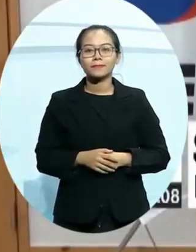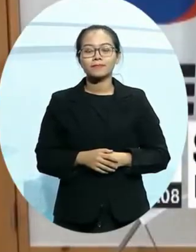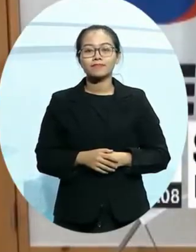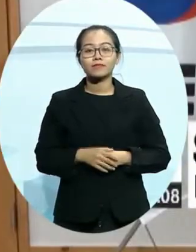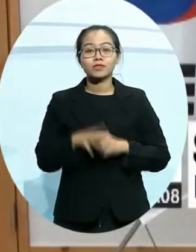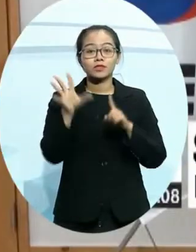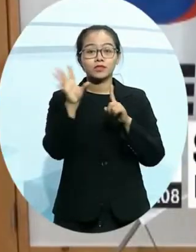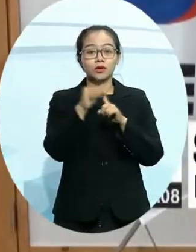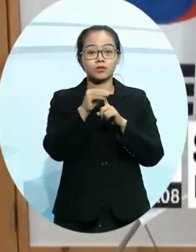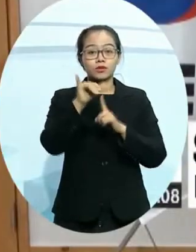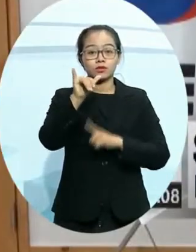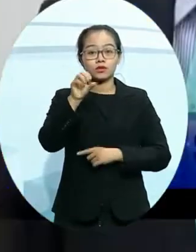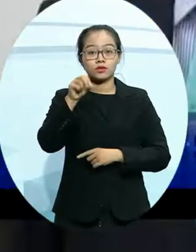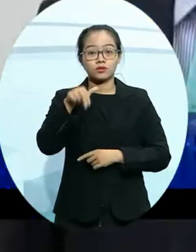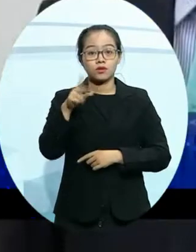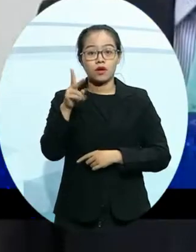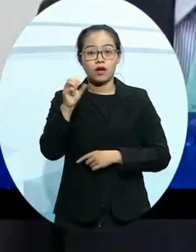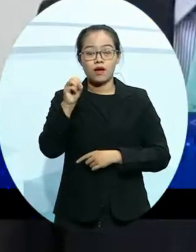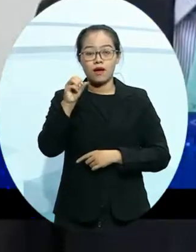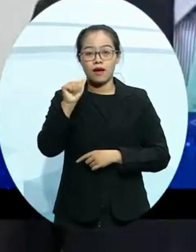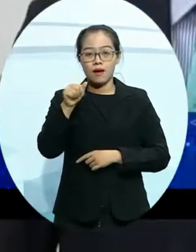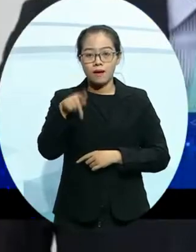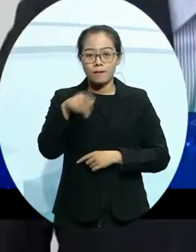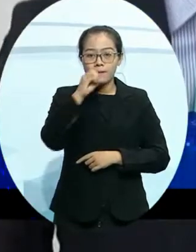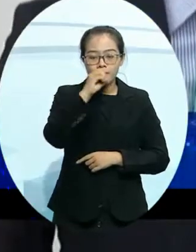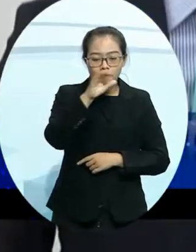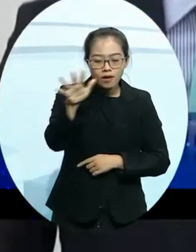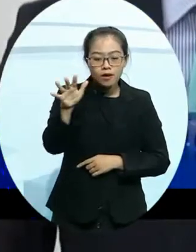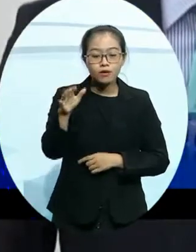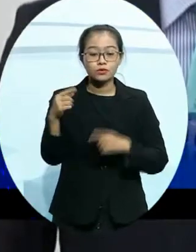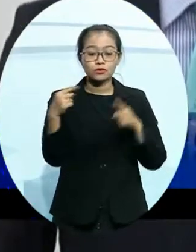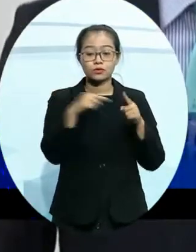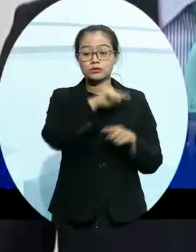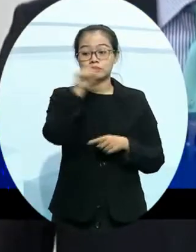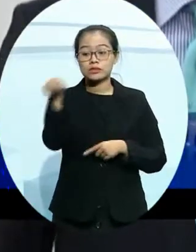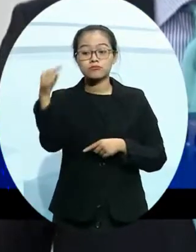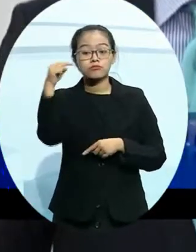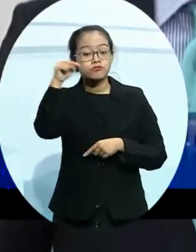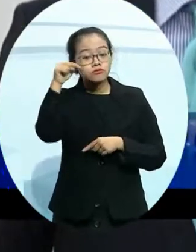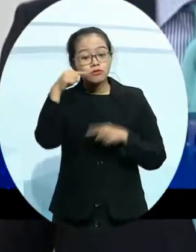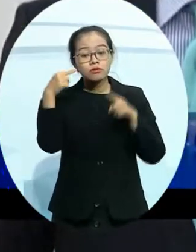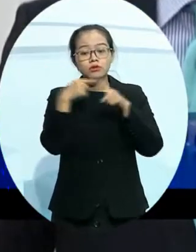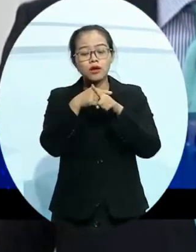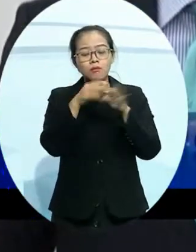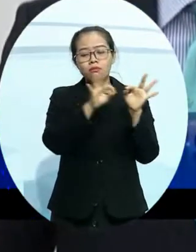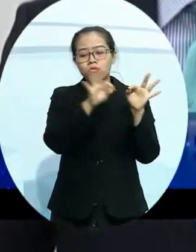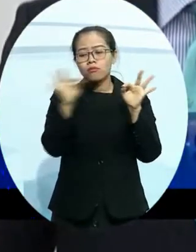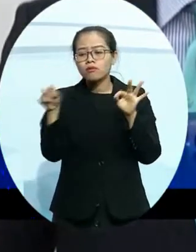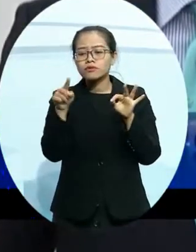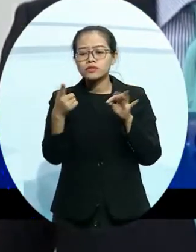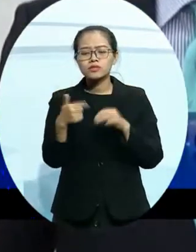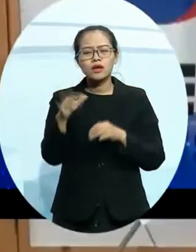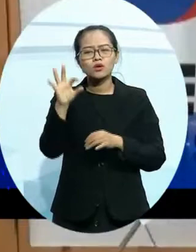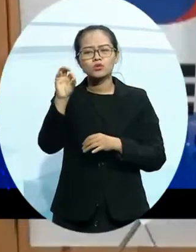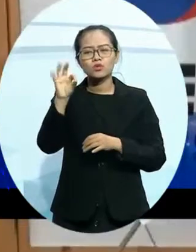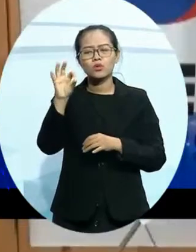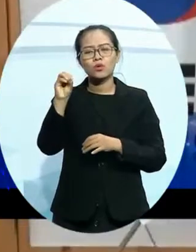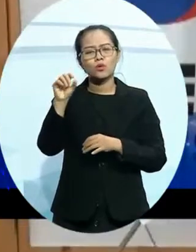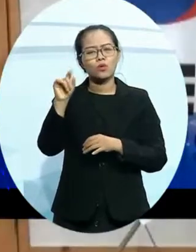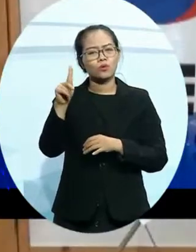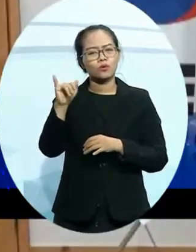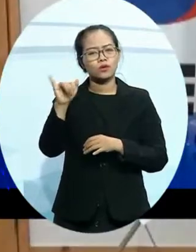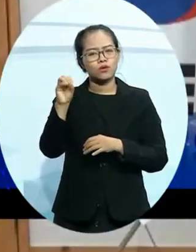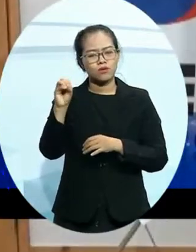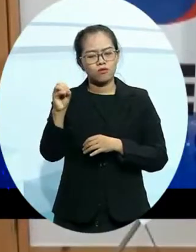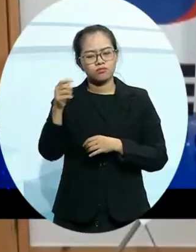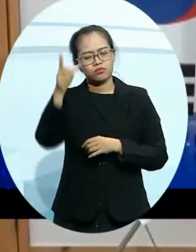Theo hãng tin Yonhap, sở dĩ chuyến thăm của Ngoại trưởng Hàn Quốc bị lùi lại nhiều khả năng là do Tokyo lo ngại chuyến thăm này có thể ảnh hưởng tới cuộc bầu cử